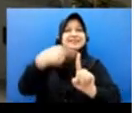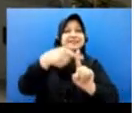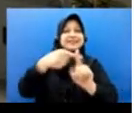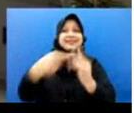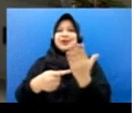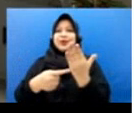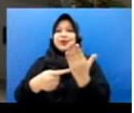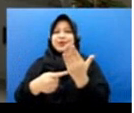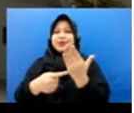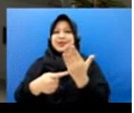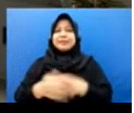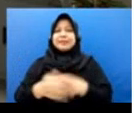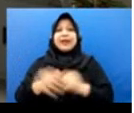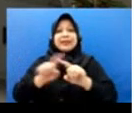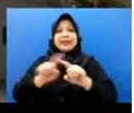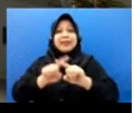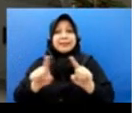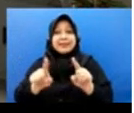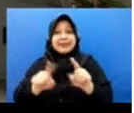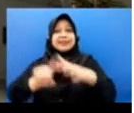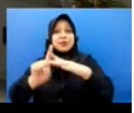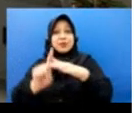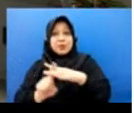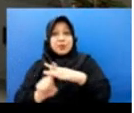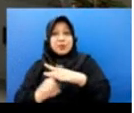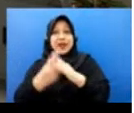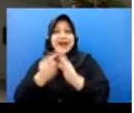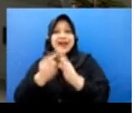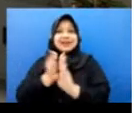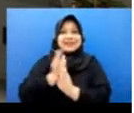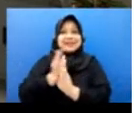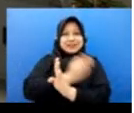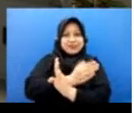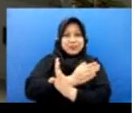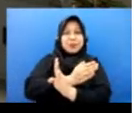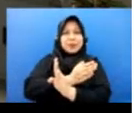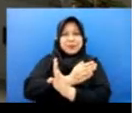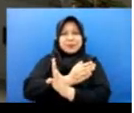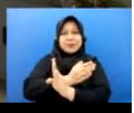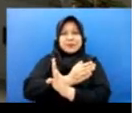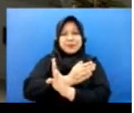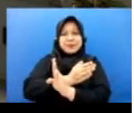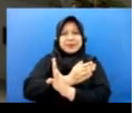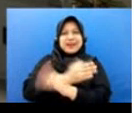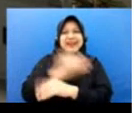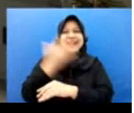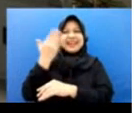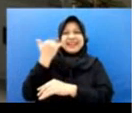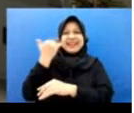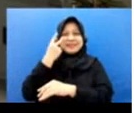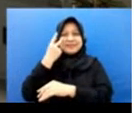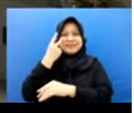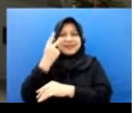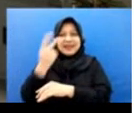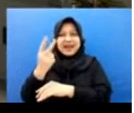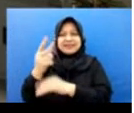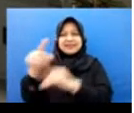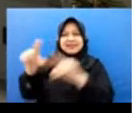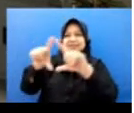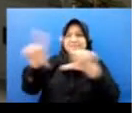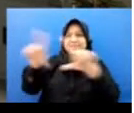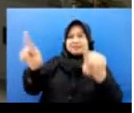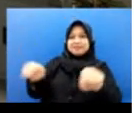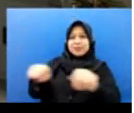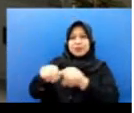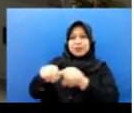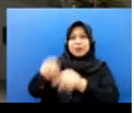tapi sebelum kita memulai hal tersebut, ini saya dari tadi melihat monitor nih untuk melihat apakah Bapak dan Ibu guru dari